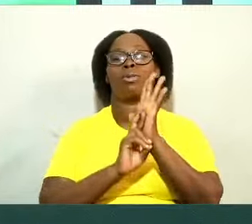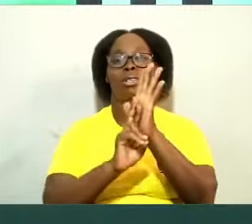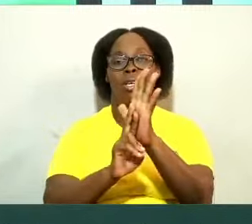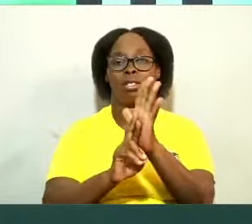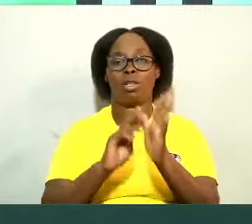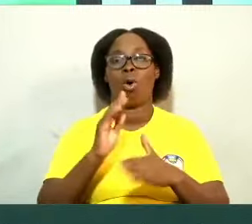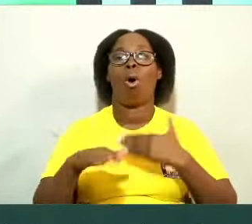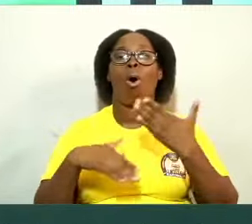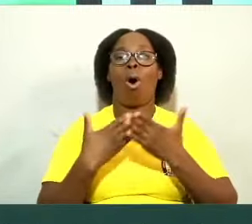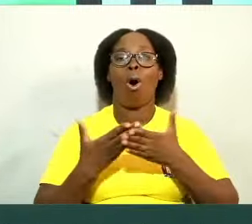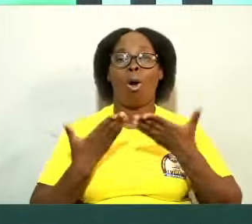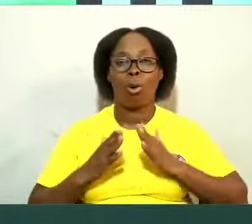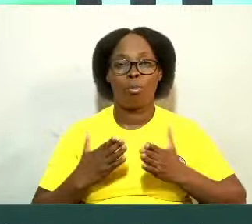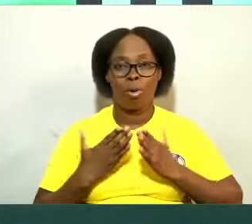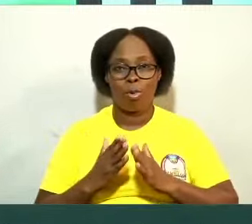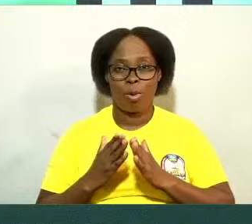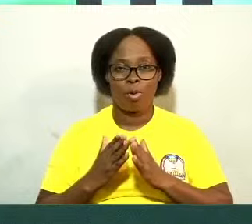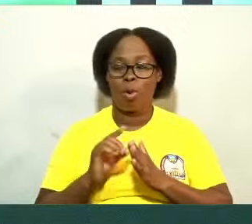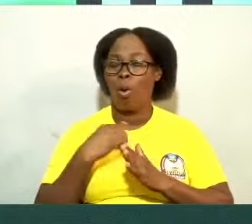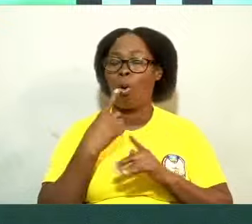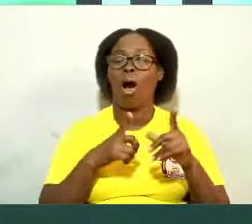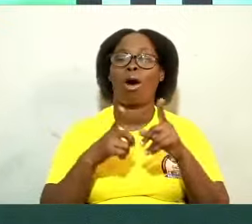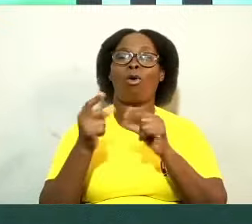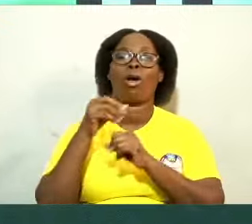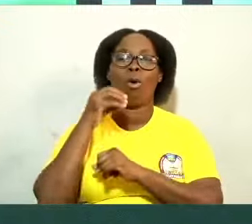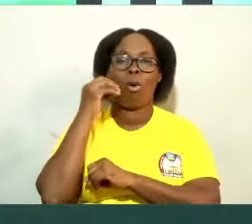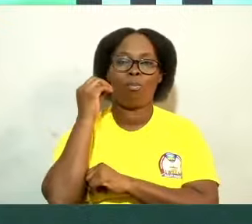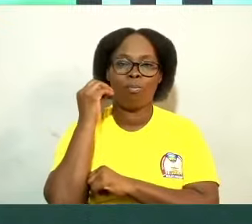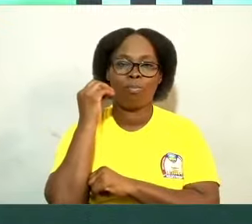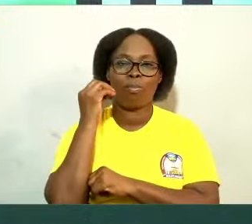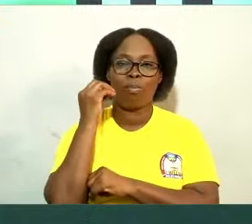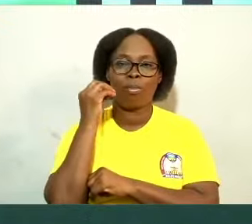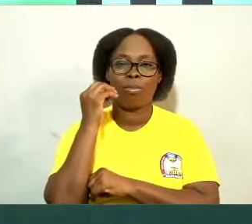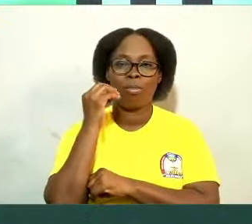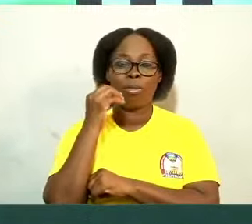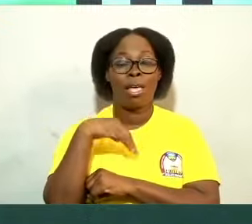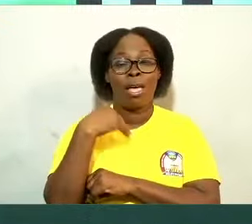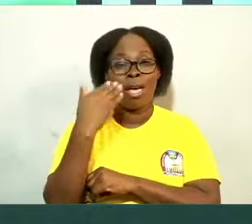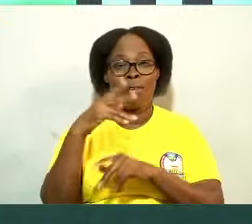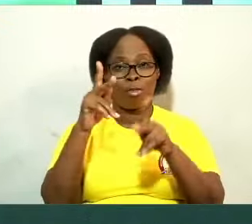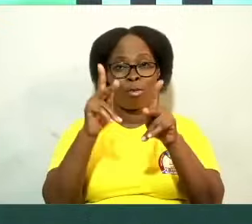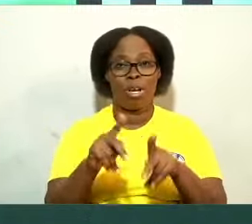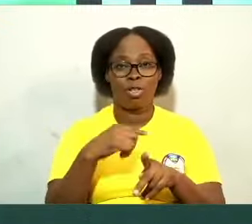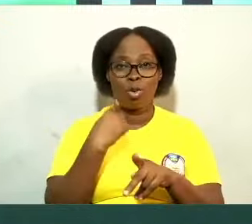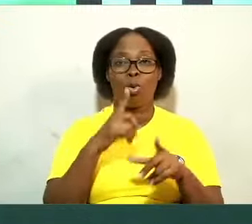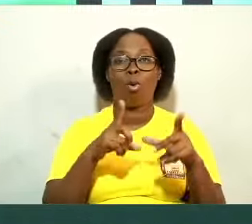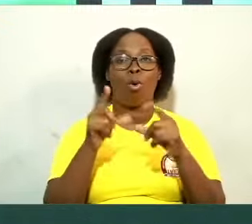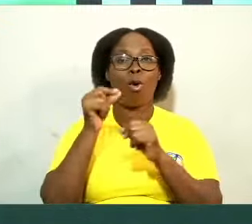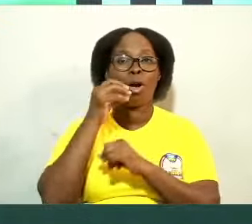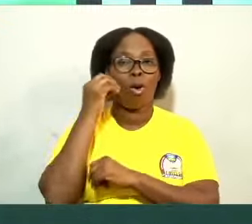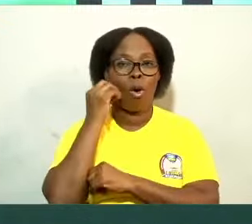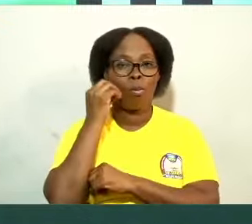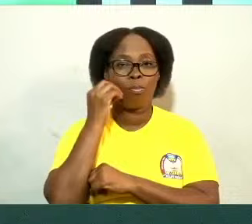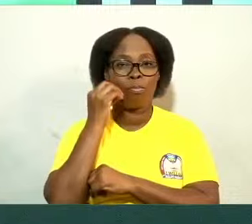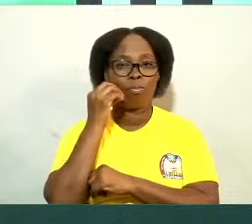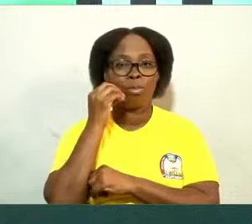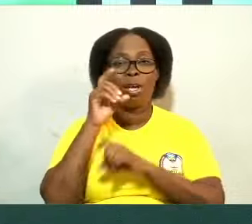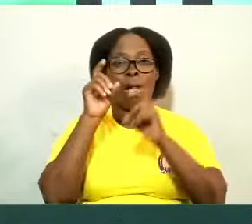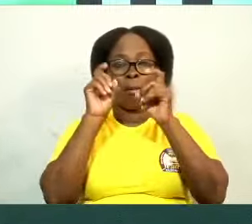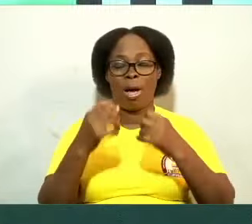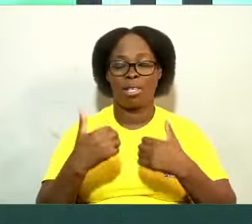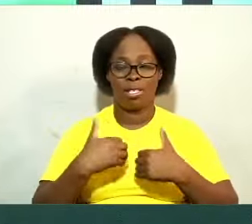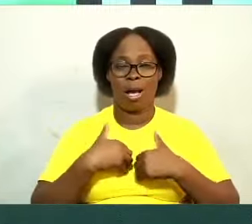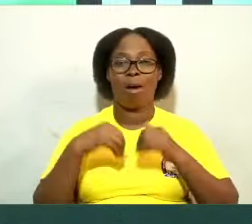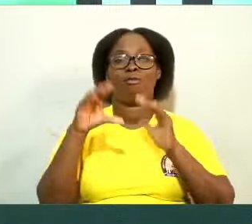wote wanaokwenda nyumbani. Kila anayekwenda nyumbani anatakiwa kuwa na katiba